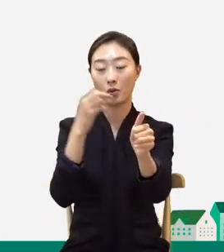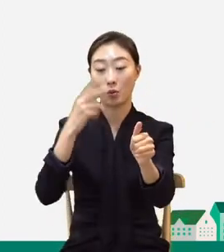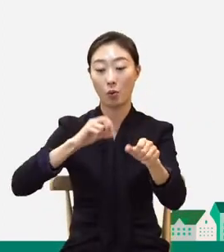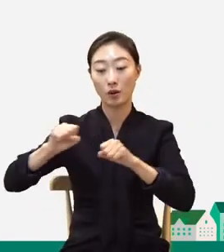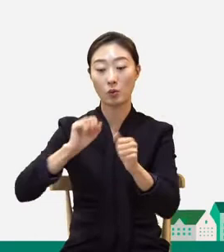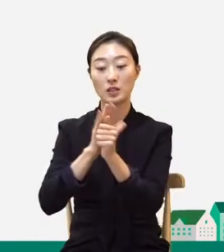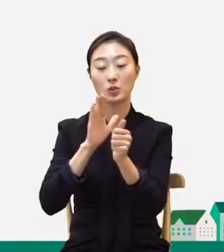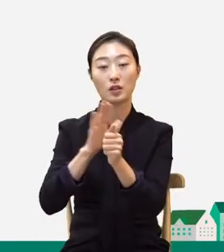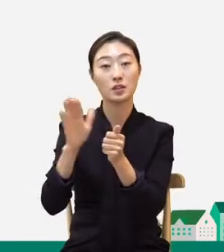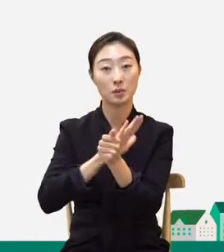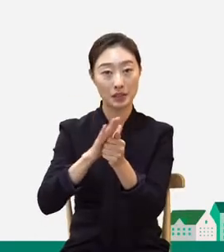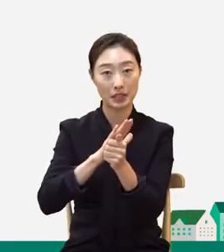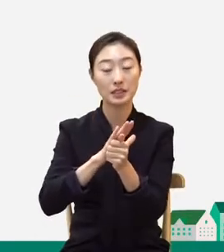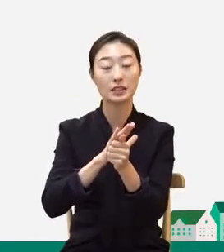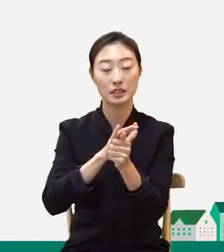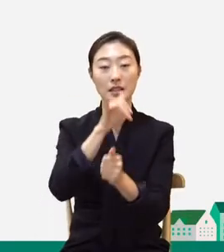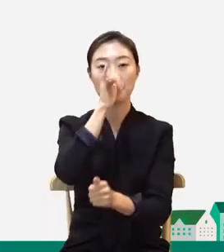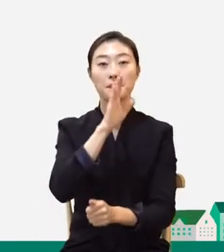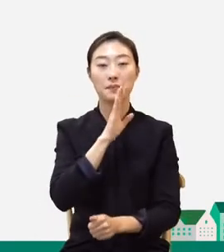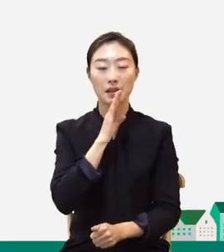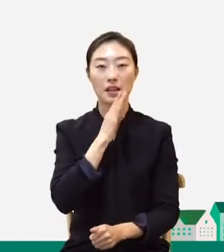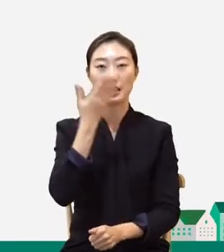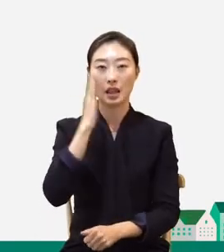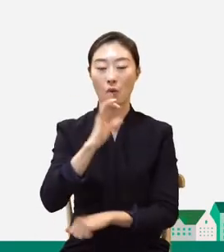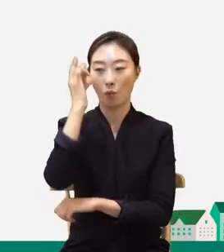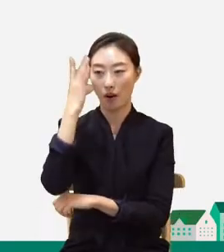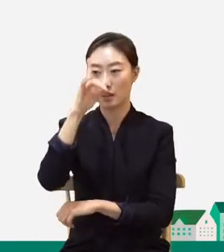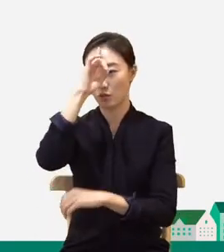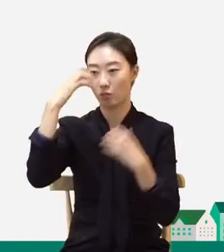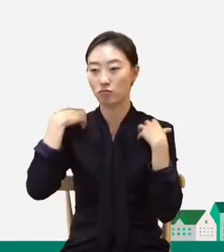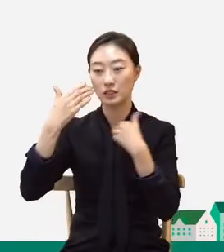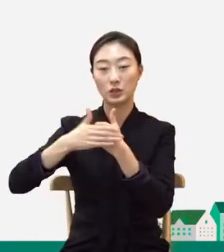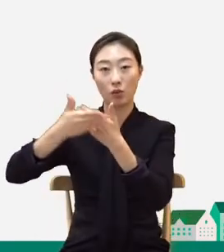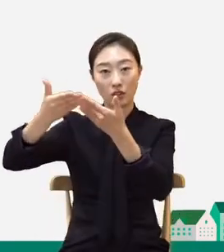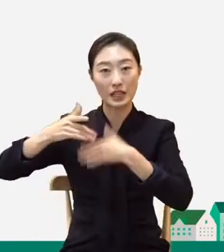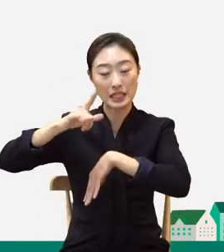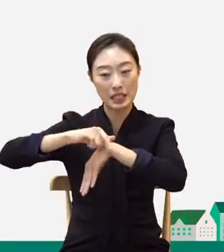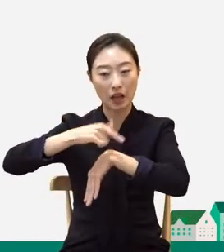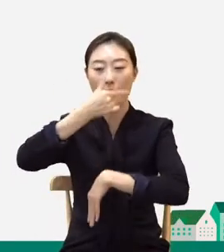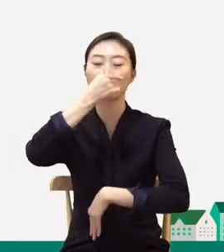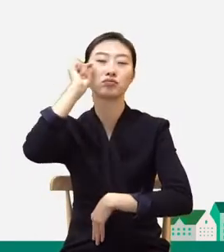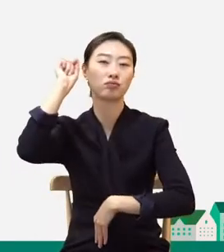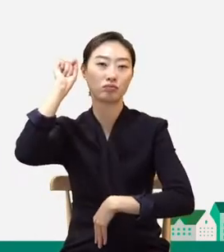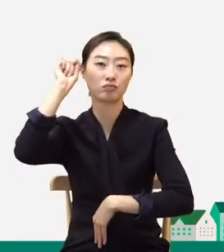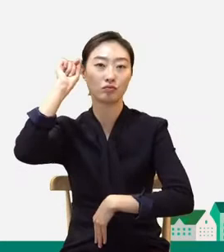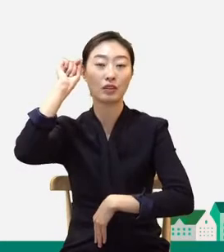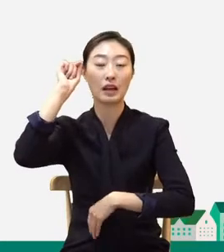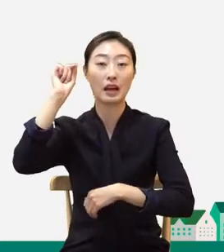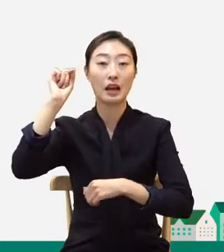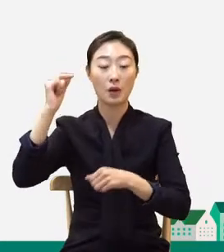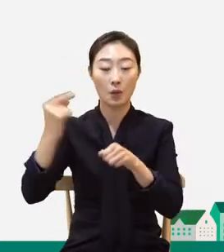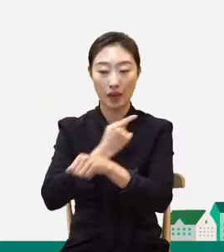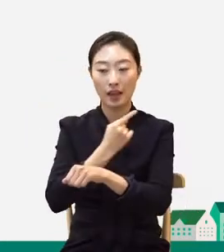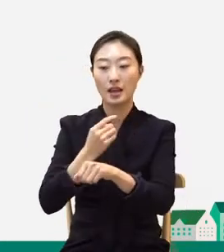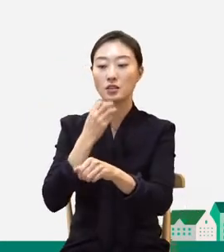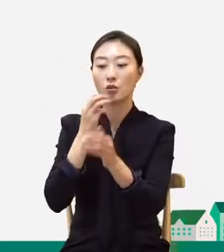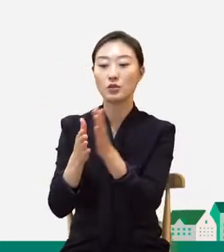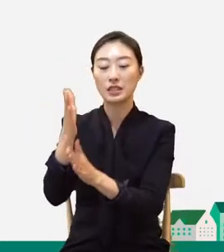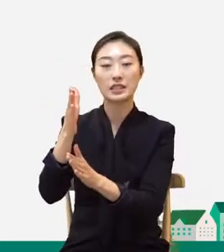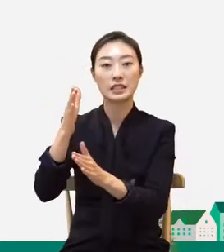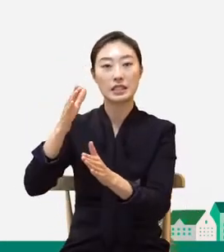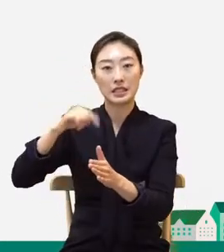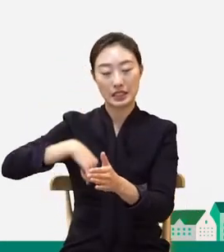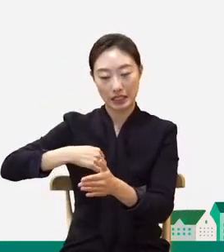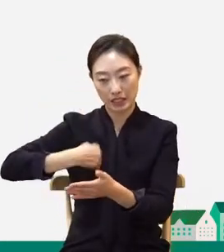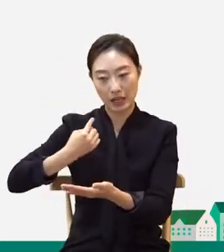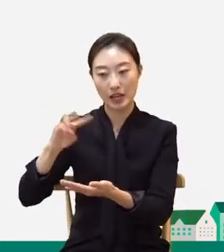서비스를 이용을 하는데 기존에 있던 정부에서 지원하는 시간은 부족하기 때문에 시 자체적으로 200시간을